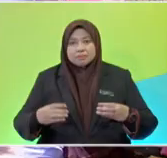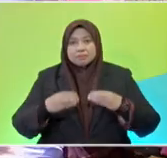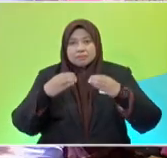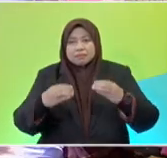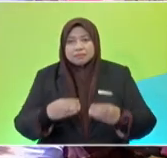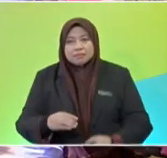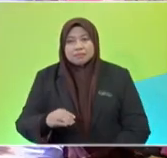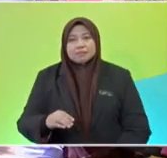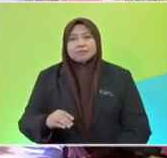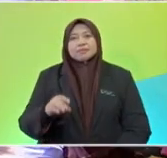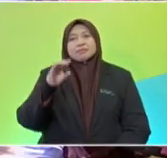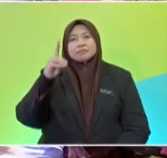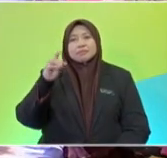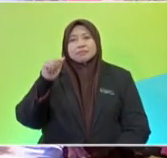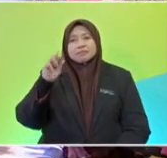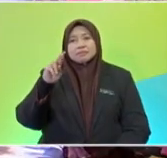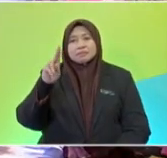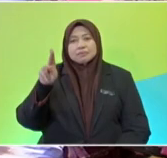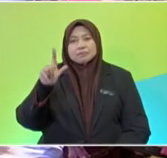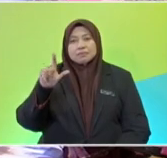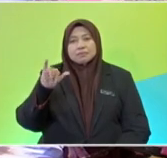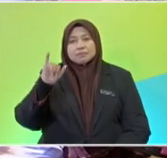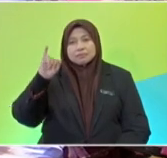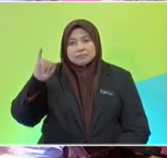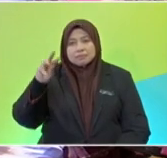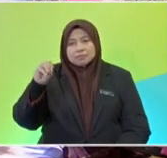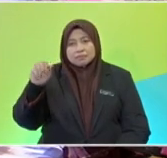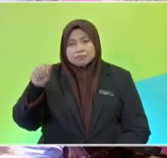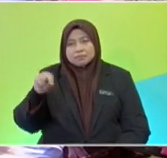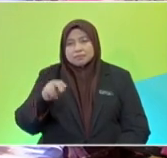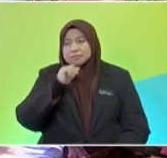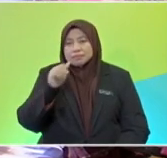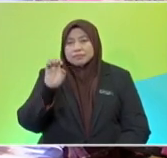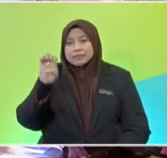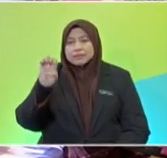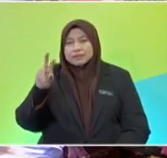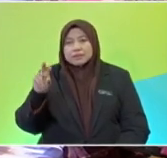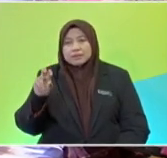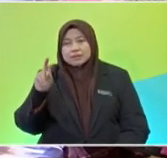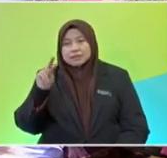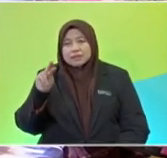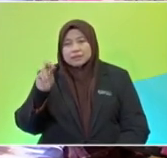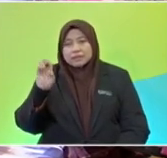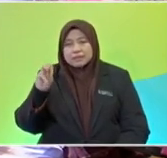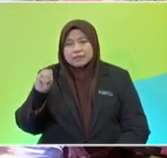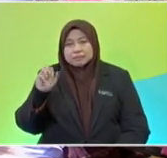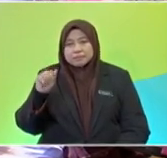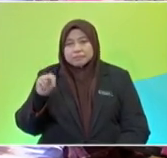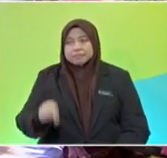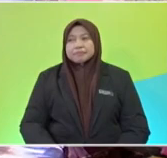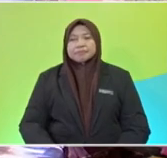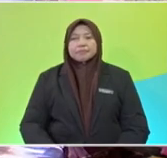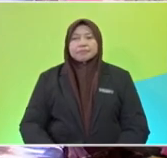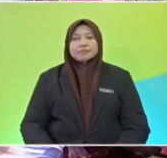Darul Iman tapi iman ih di situ Jadi opo ejaan yang tepat ini kawan-kawan nanti kita tengok